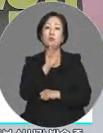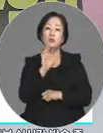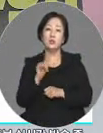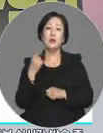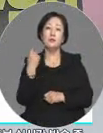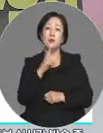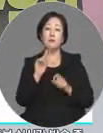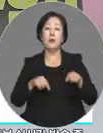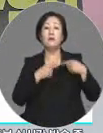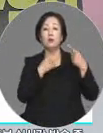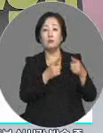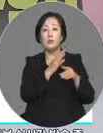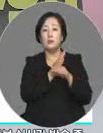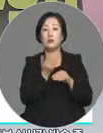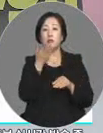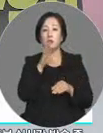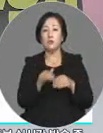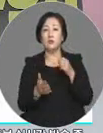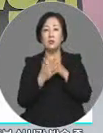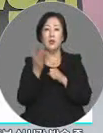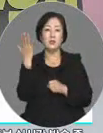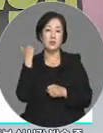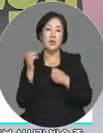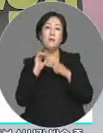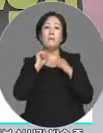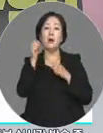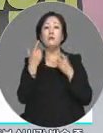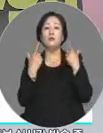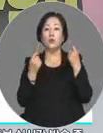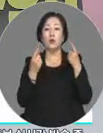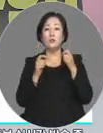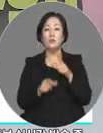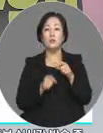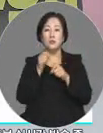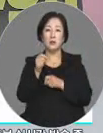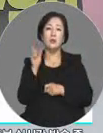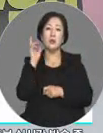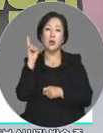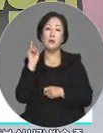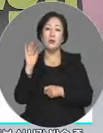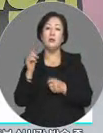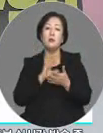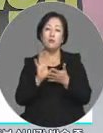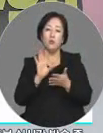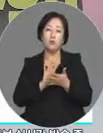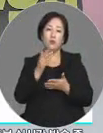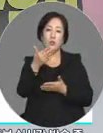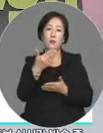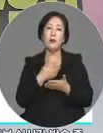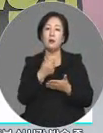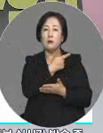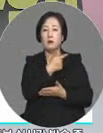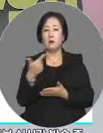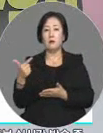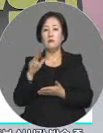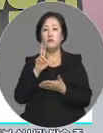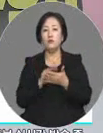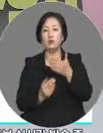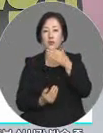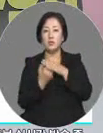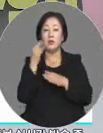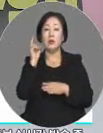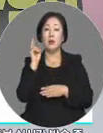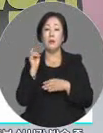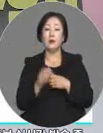명이 동참한 것으로 알려졌는데, 지난 파업과 마찬가지로 장기화될 경우 물류대란은 불가피할 전망입니다.